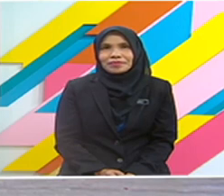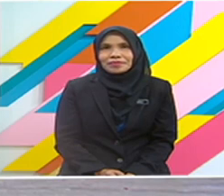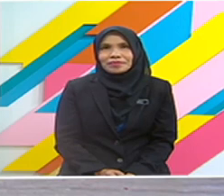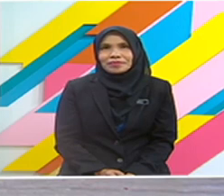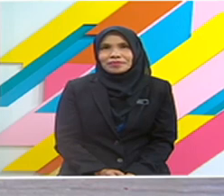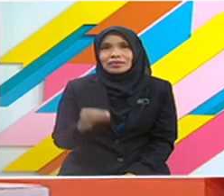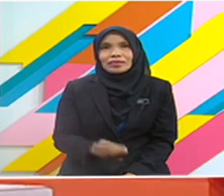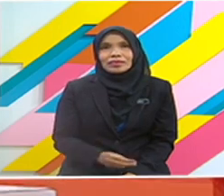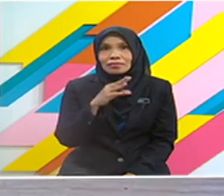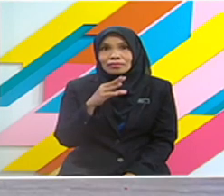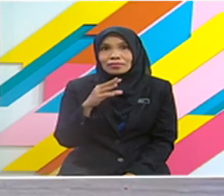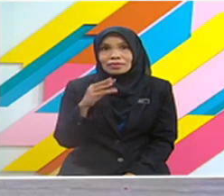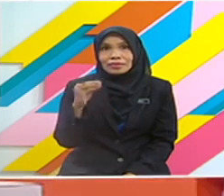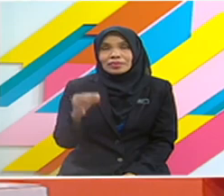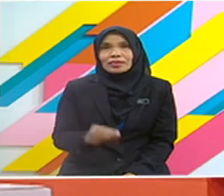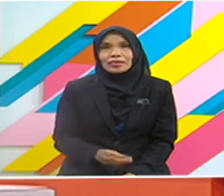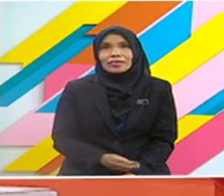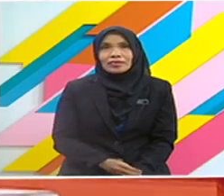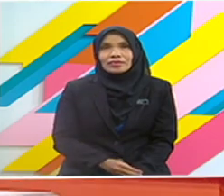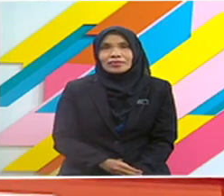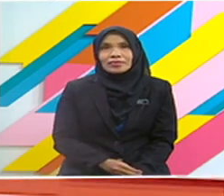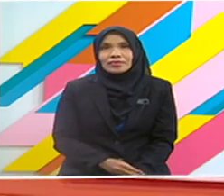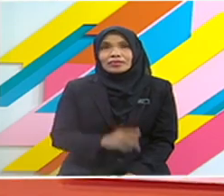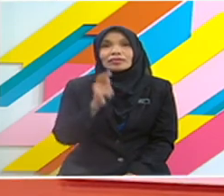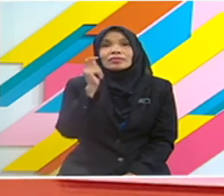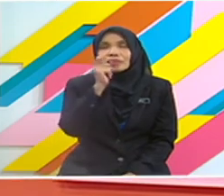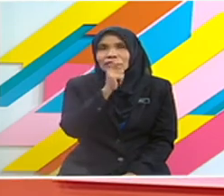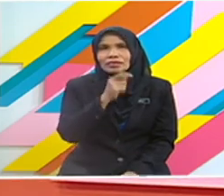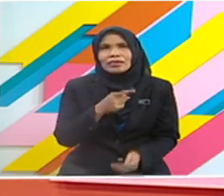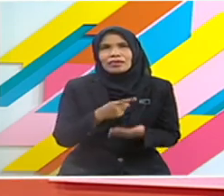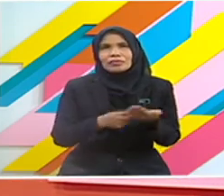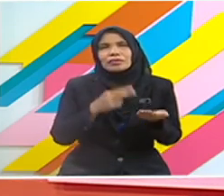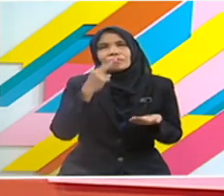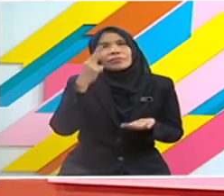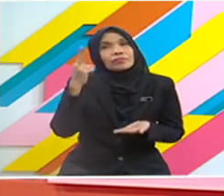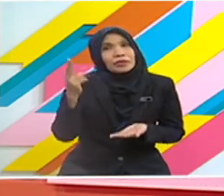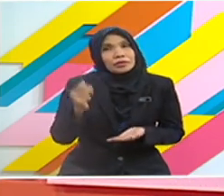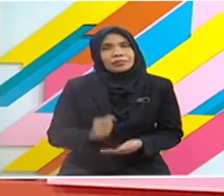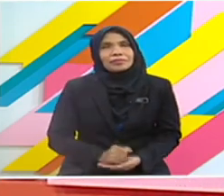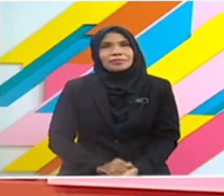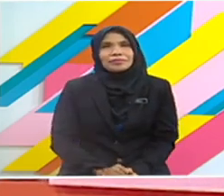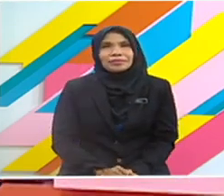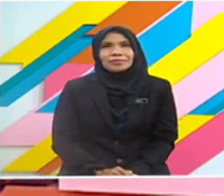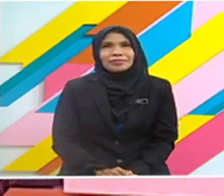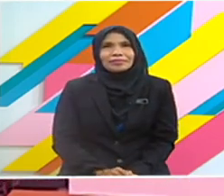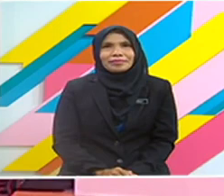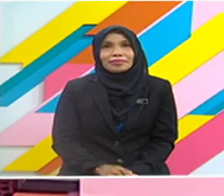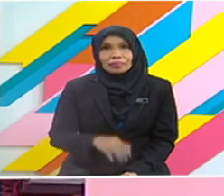cuba hidu. Wow. Bau apakah itu? Cuba teka. Ini kalau adik-adik di rumah dapat tengok